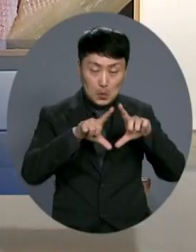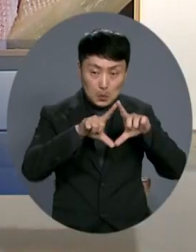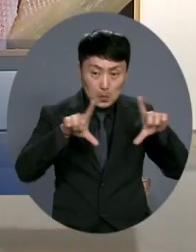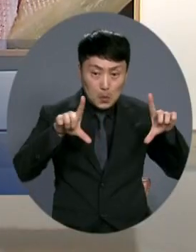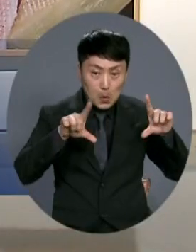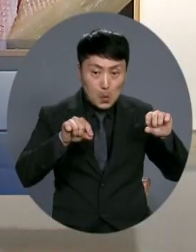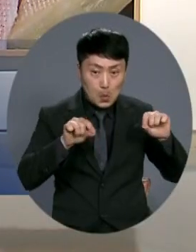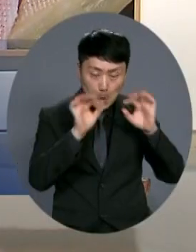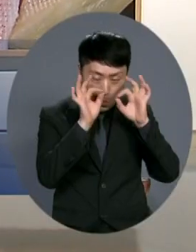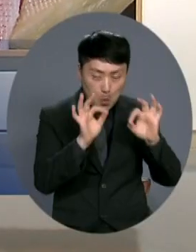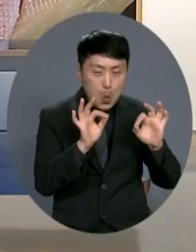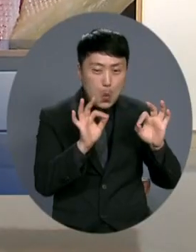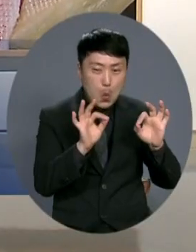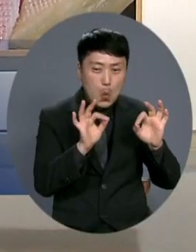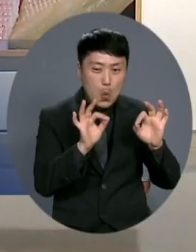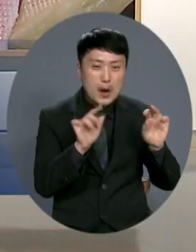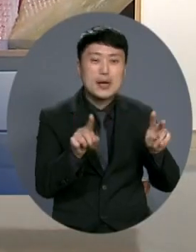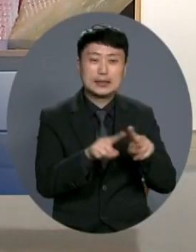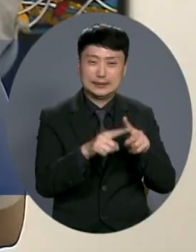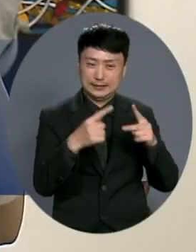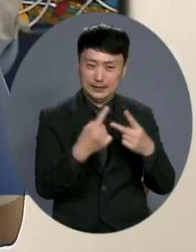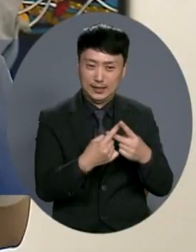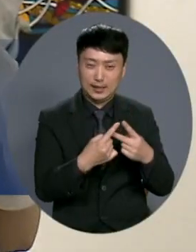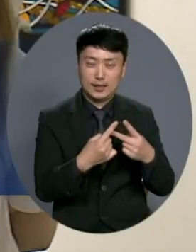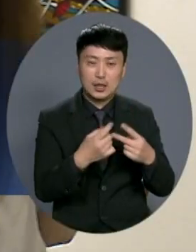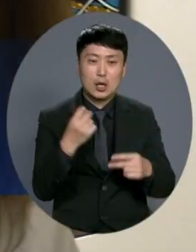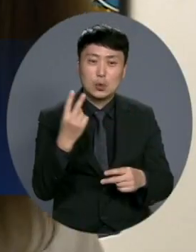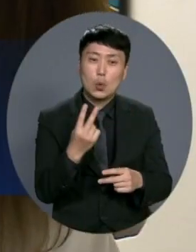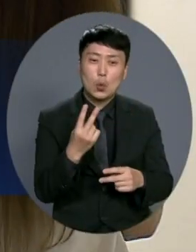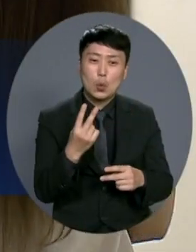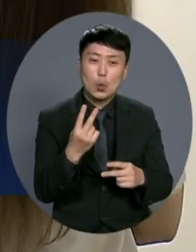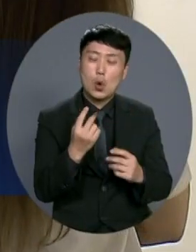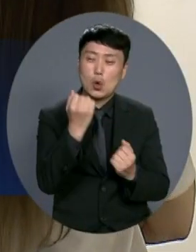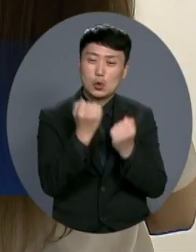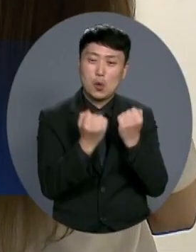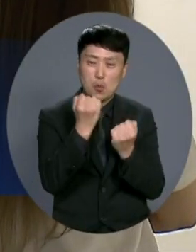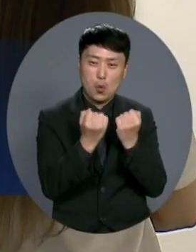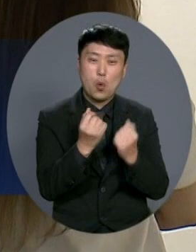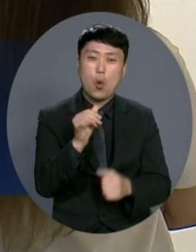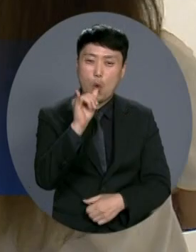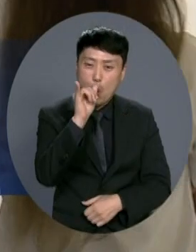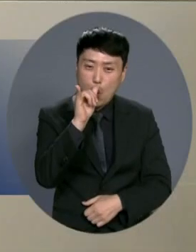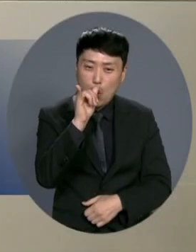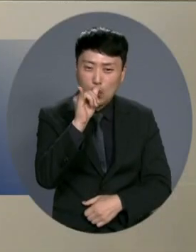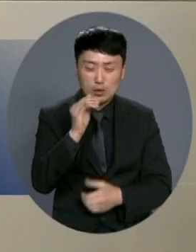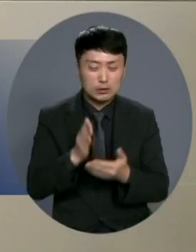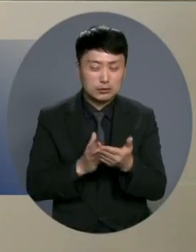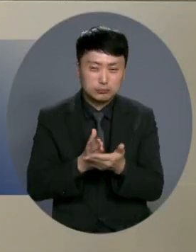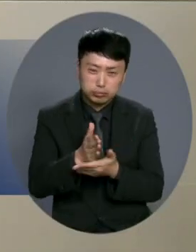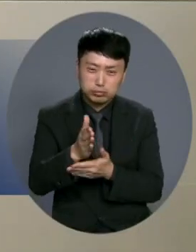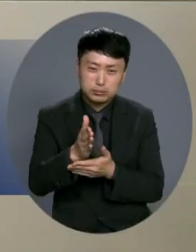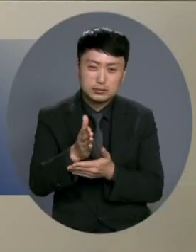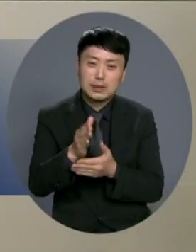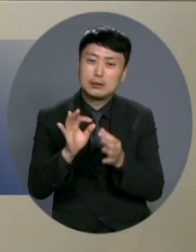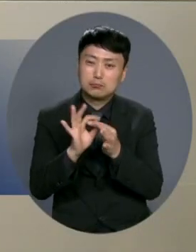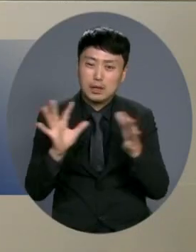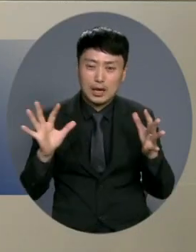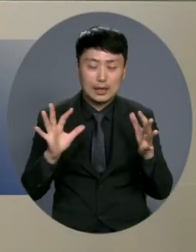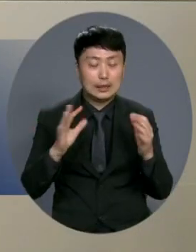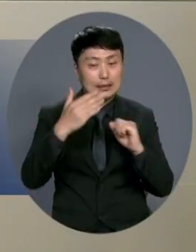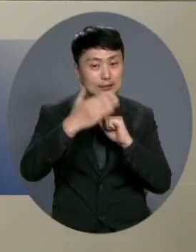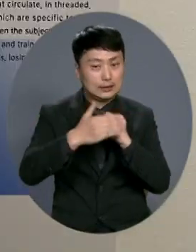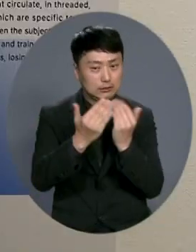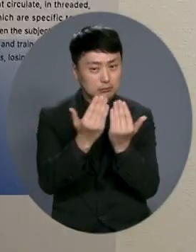그거를 보고 이해를 하는데 여기 설명해 주시잖아요. 비전문가지만 사진을